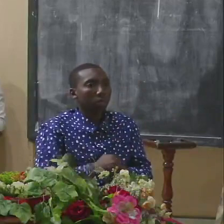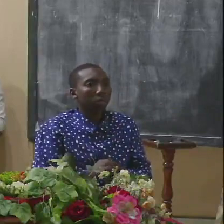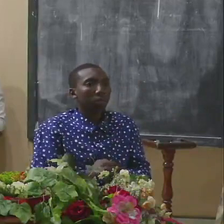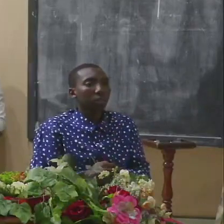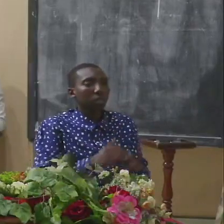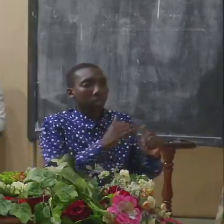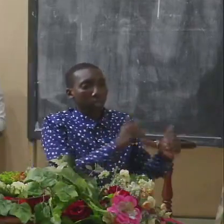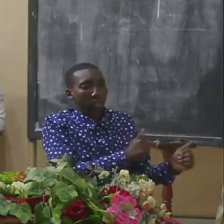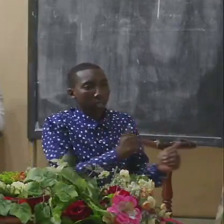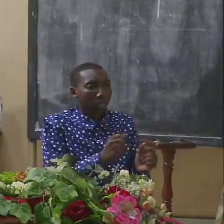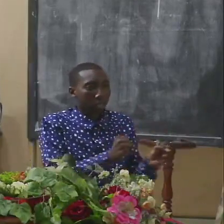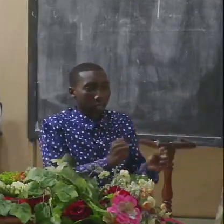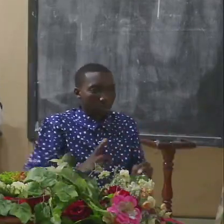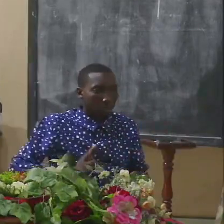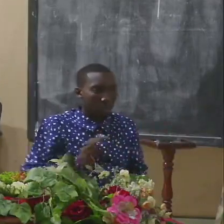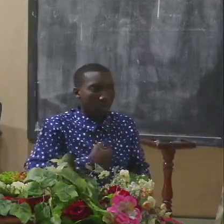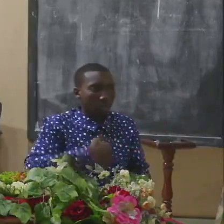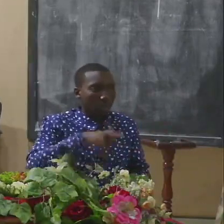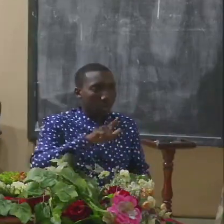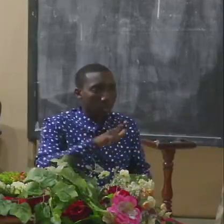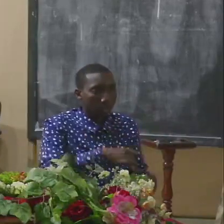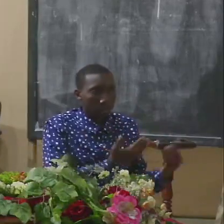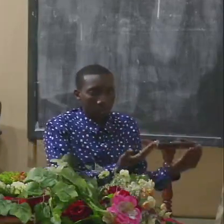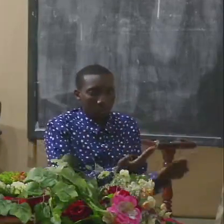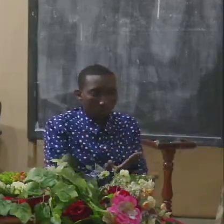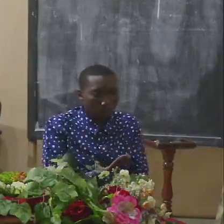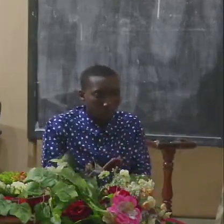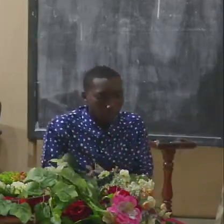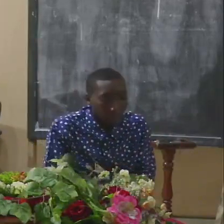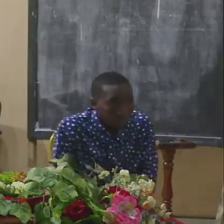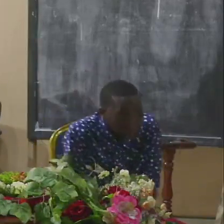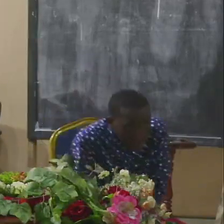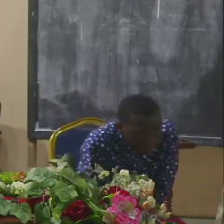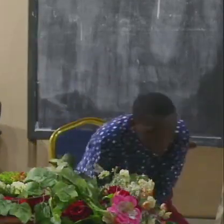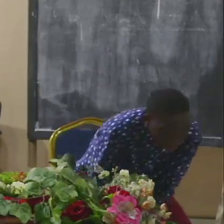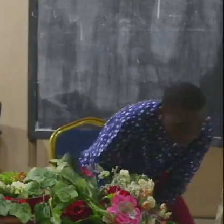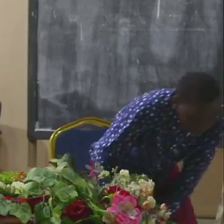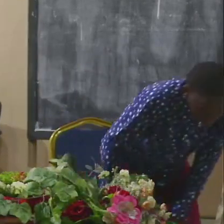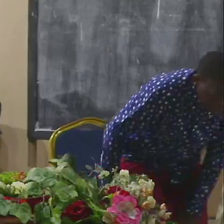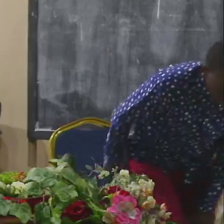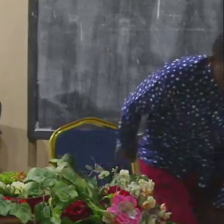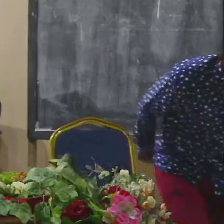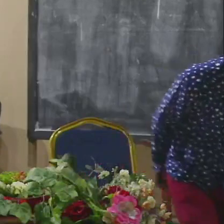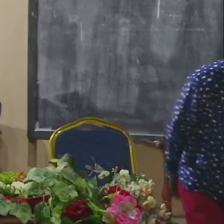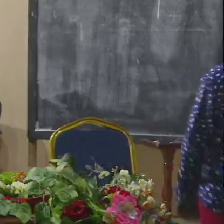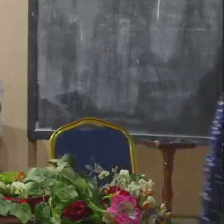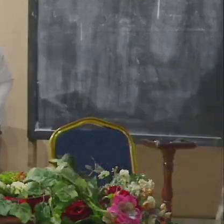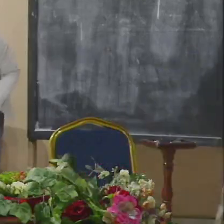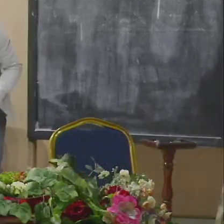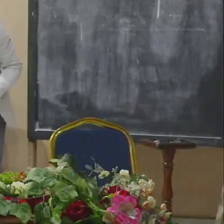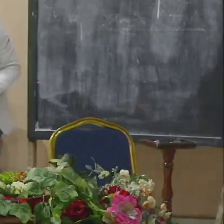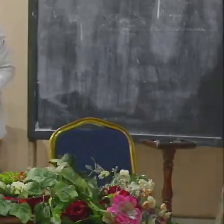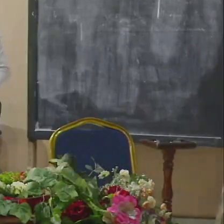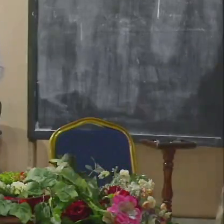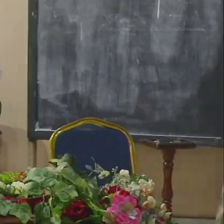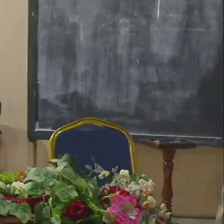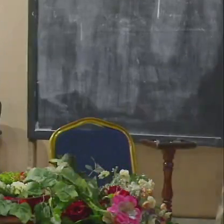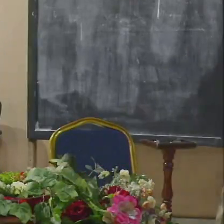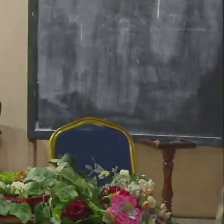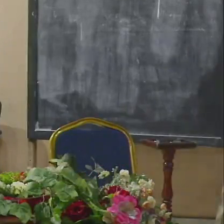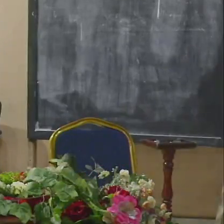Hivi tunamkaribisha. Ainsi nous l'accueillons. Karibu bien aimé Deo. Bienvenue frère Deo.